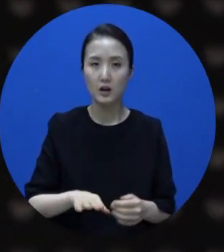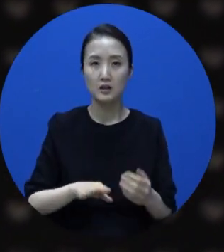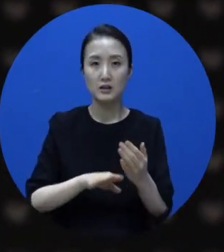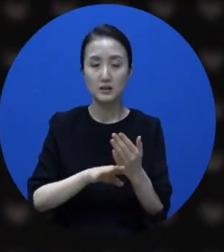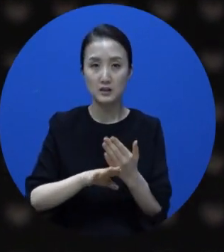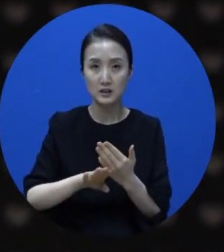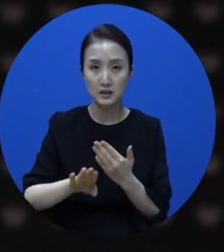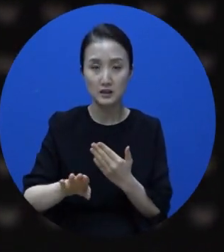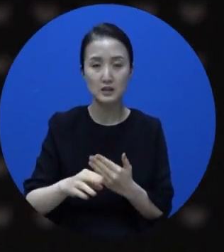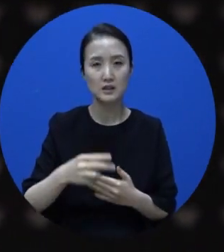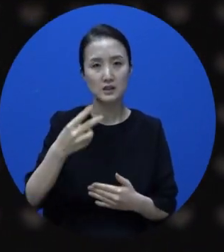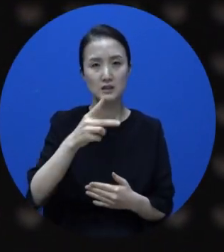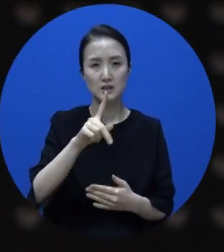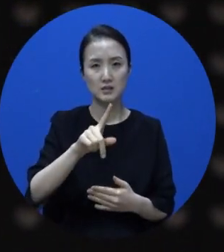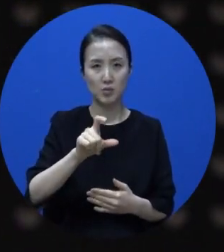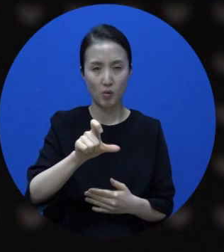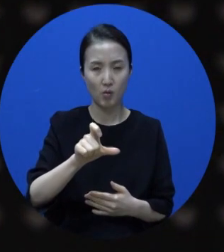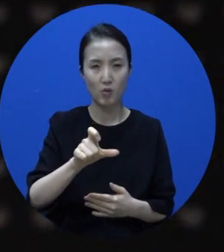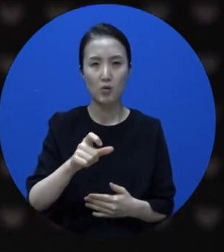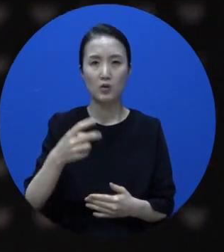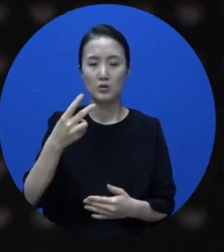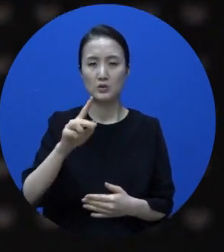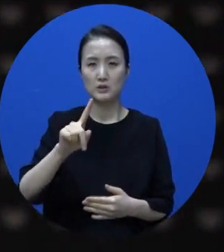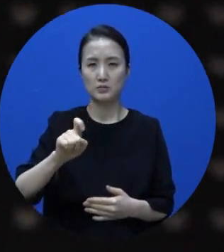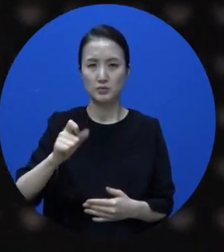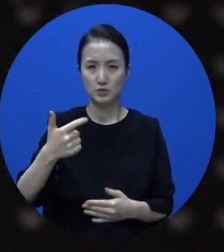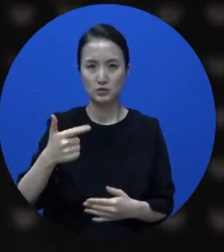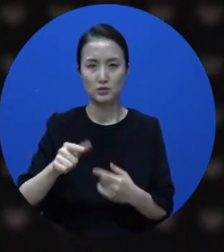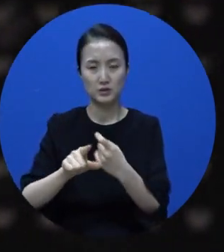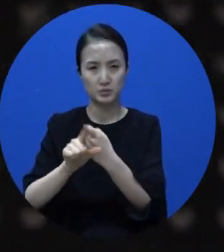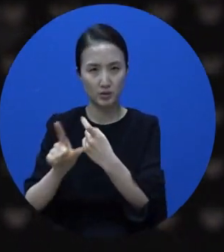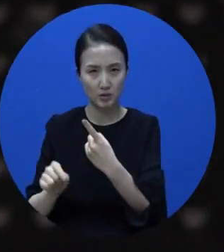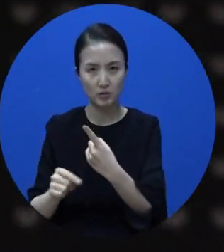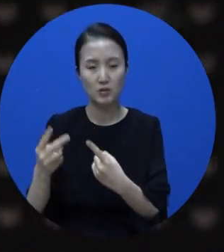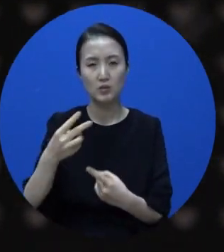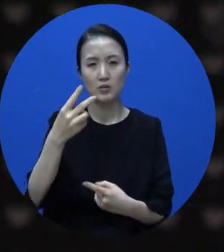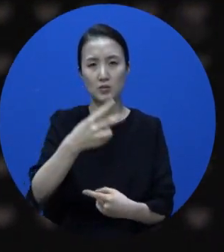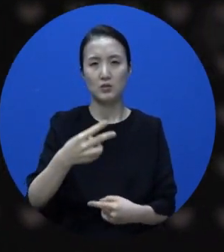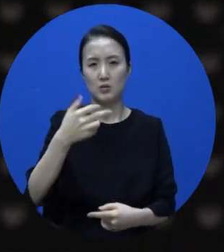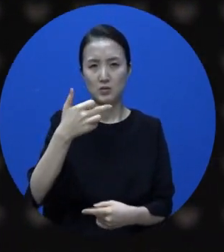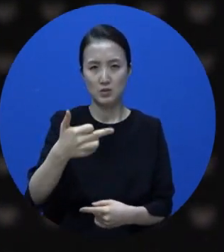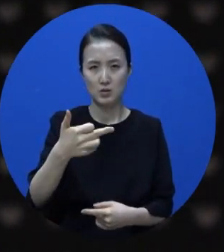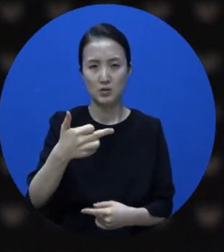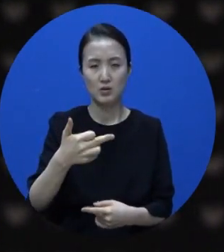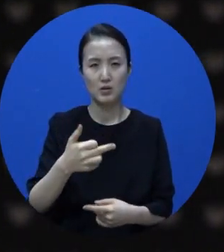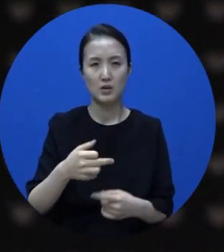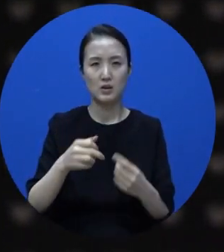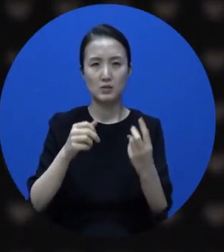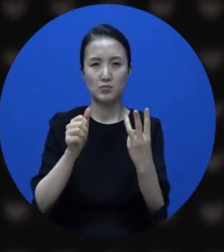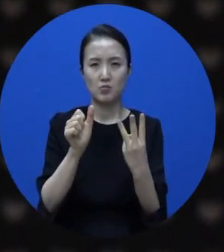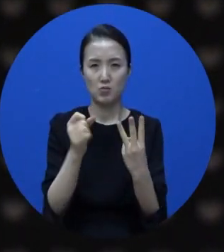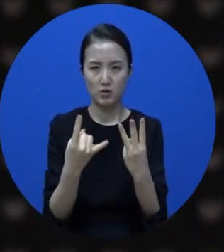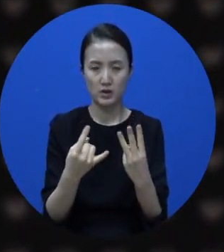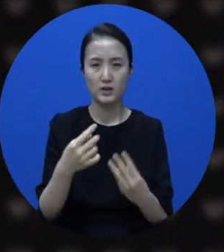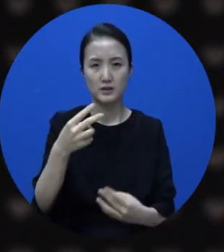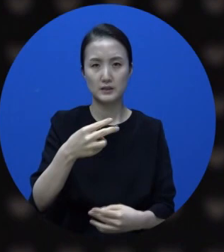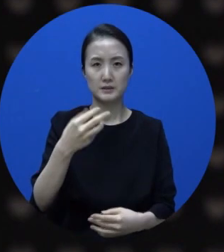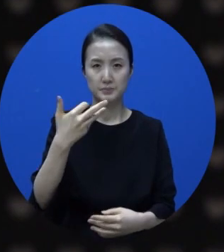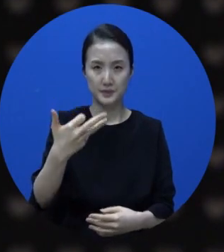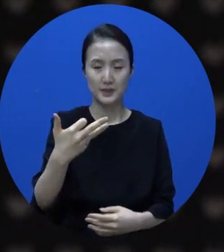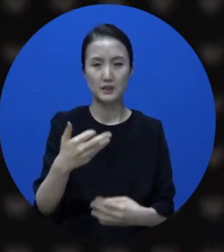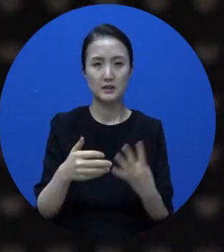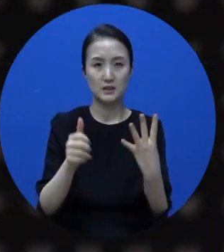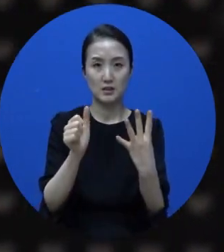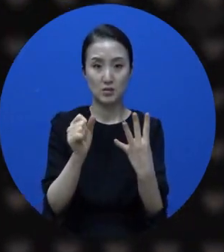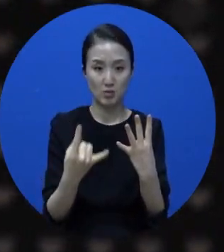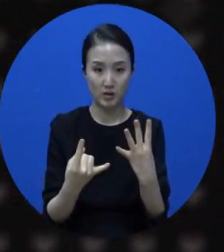2015년 12월에 한번 16년 12월에 한번 2017년에는 세 차례 2018 네 차례나